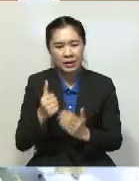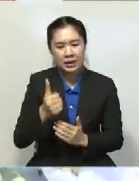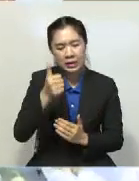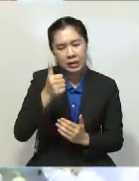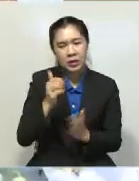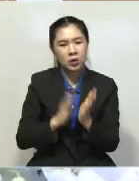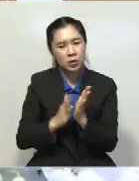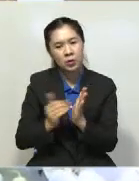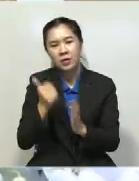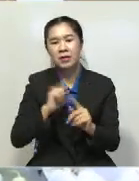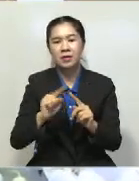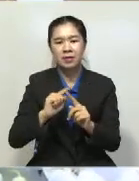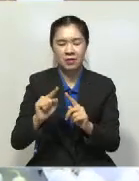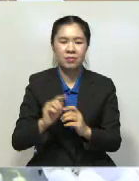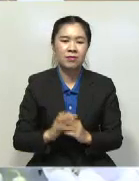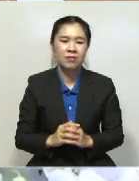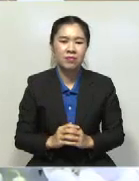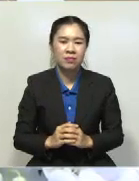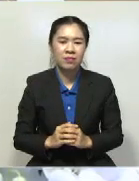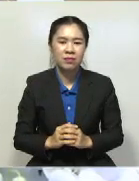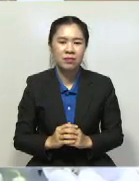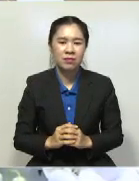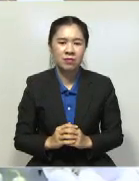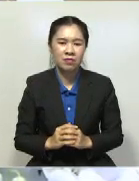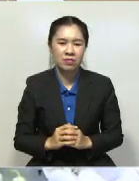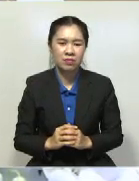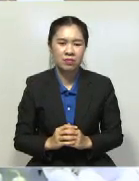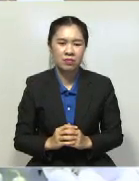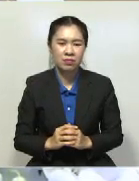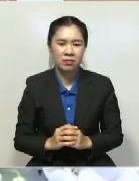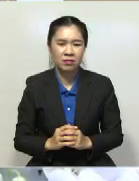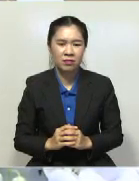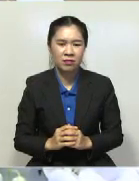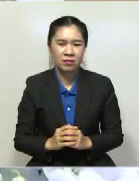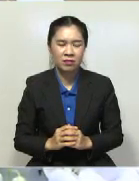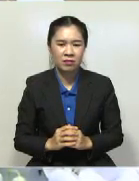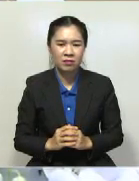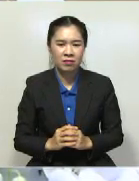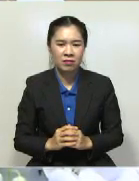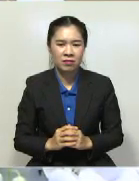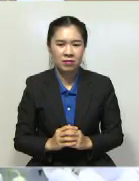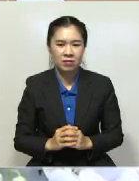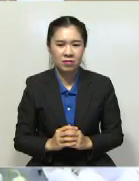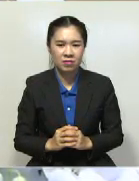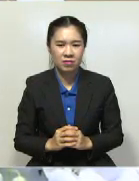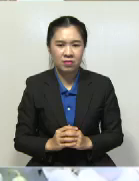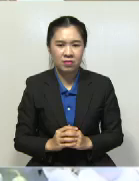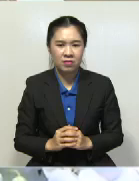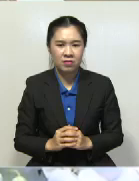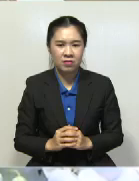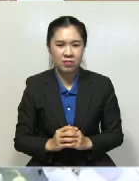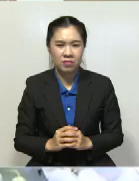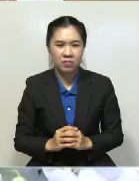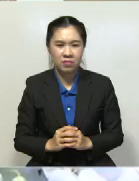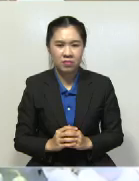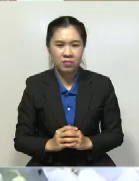นะอันนี้เราพูดถึงประเด็นการทำงานนะประเทศอื่นเราคนละเรื่องกันเพราะนั้นเราอยากอะไรเกี่ยวทางการที่ต้องอธิบายเข้าใจเป็นเรื่องพูดถึงความสัม